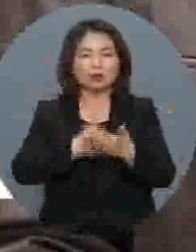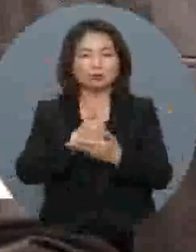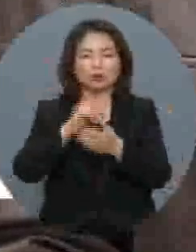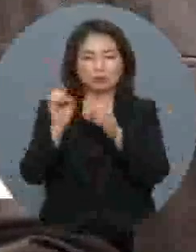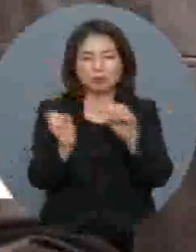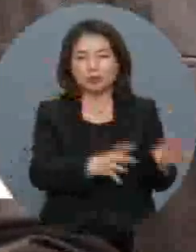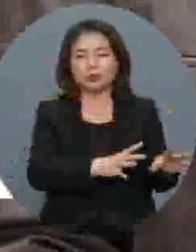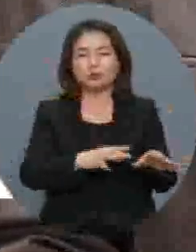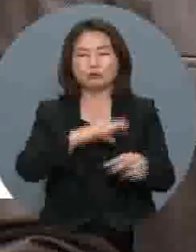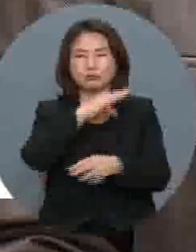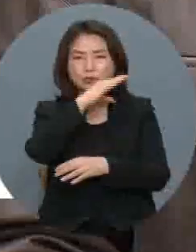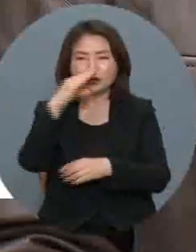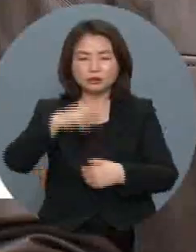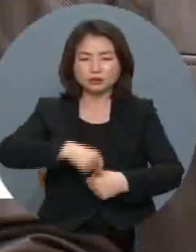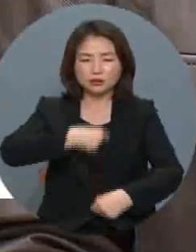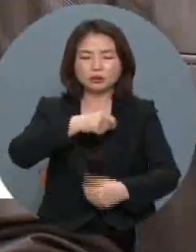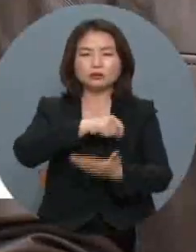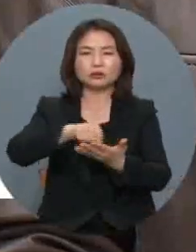하느님도 버리고